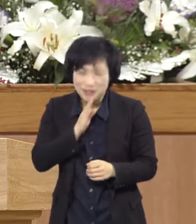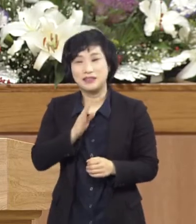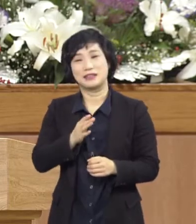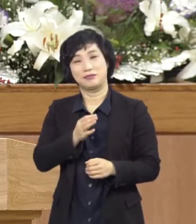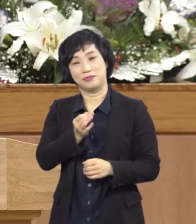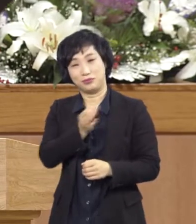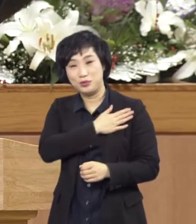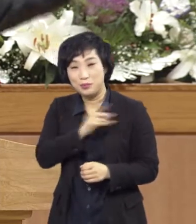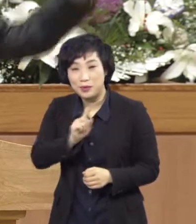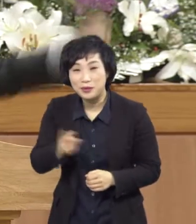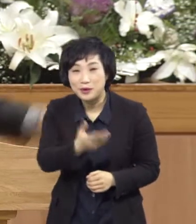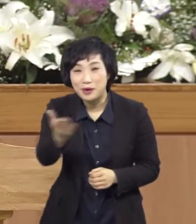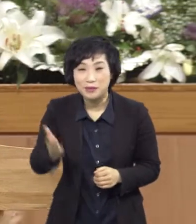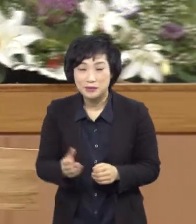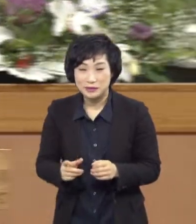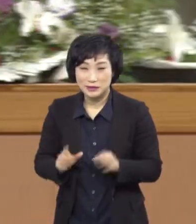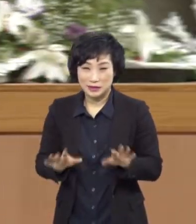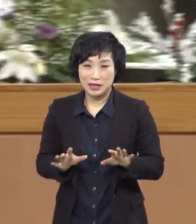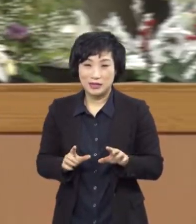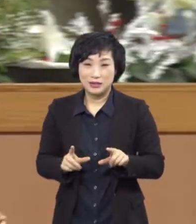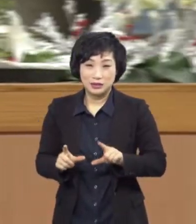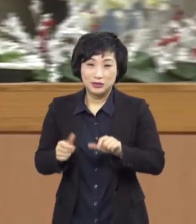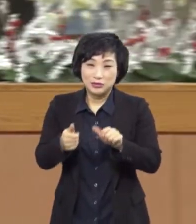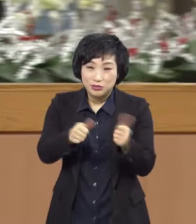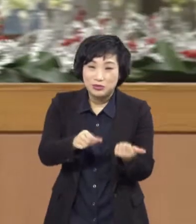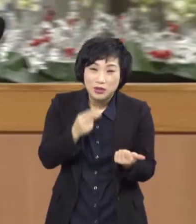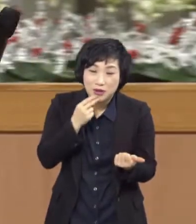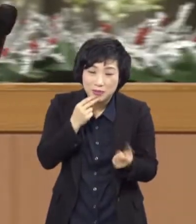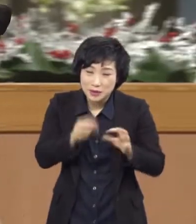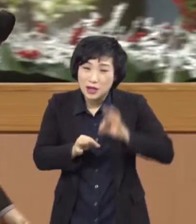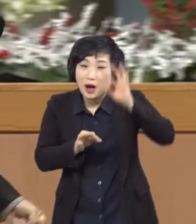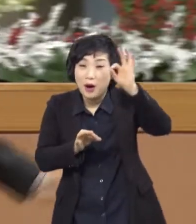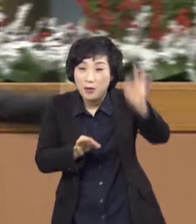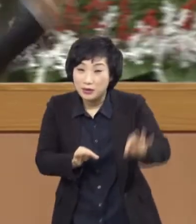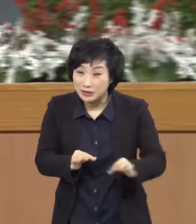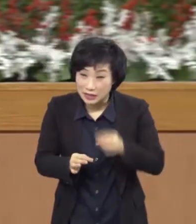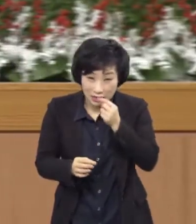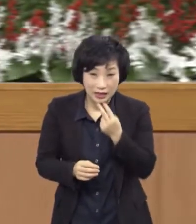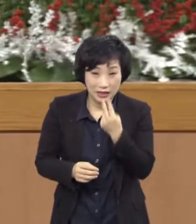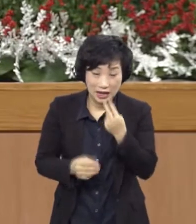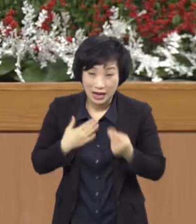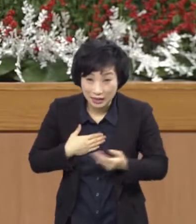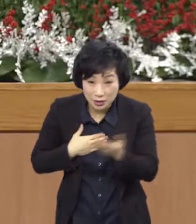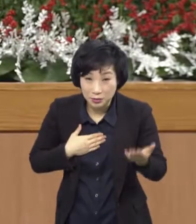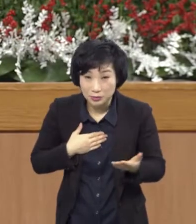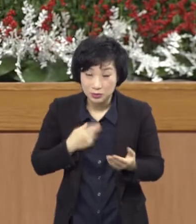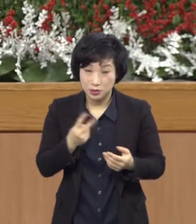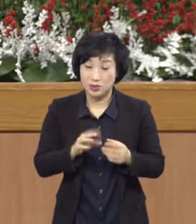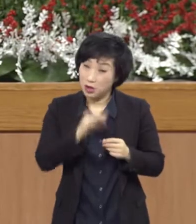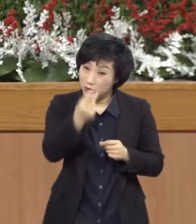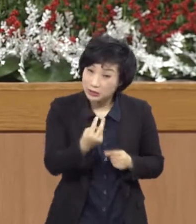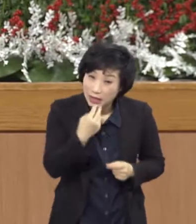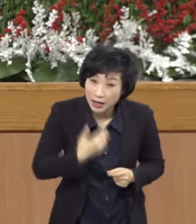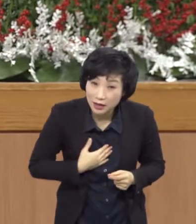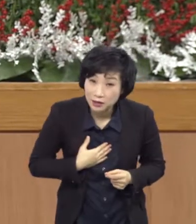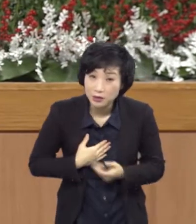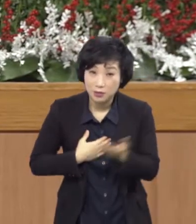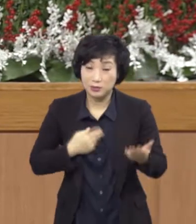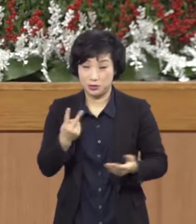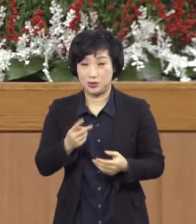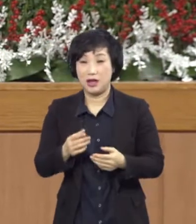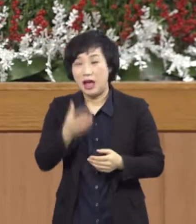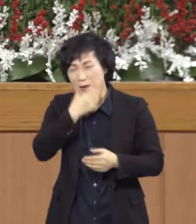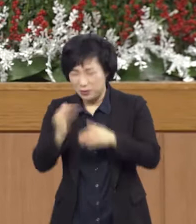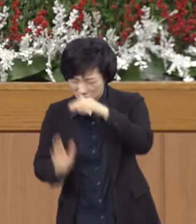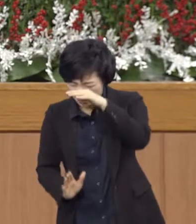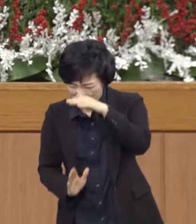것은 영원히 죽지 않는 영생이요. 그리고 가장 행복의 절정에서 사는